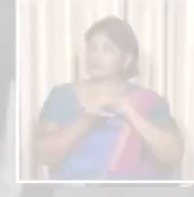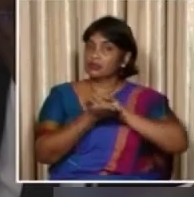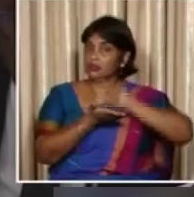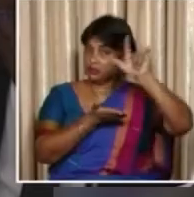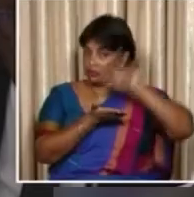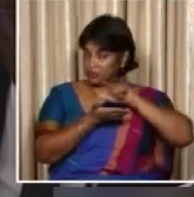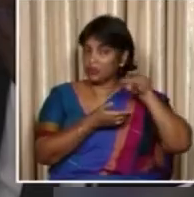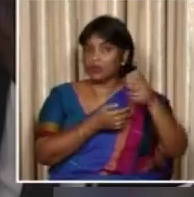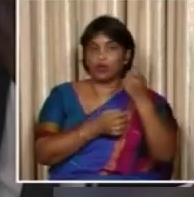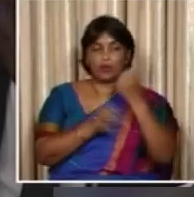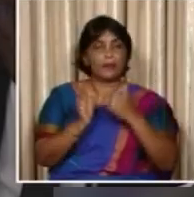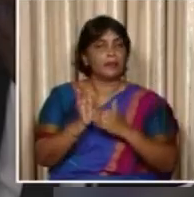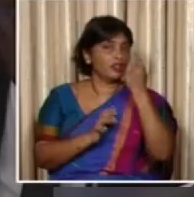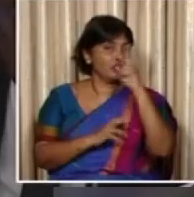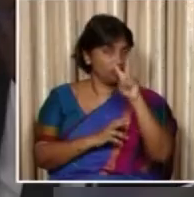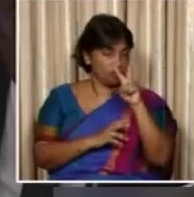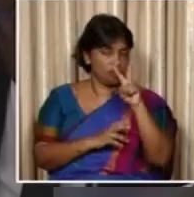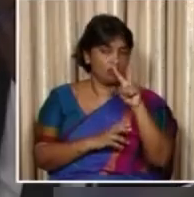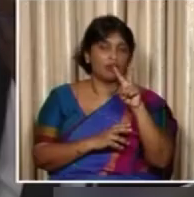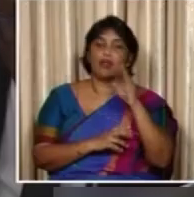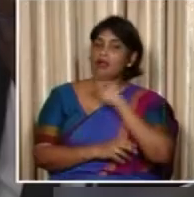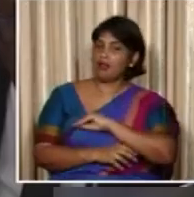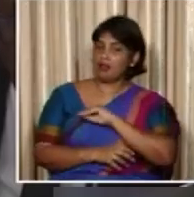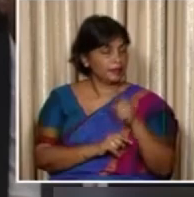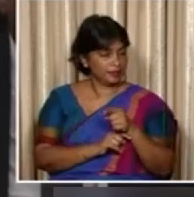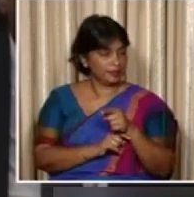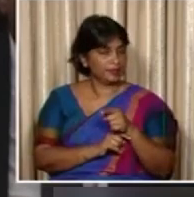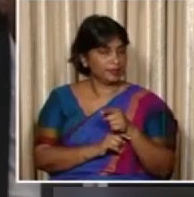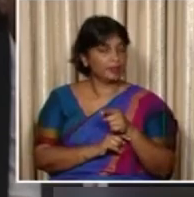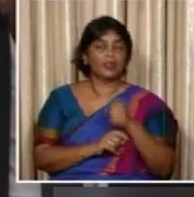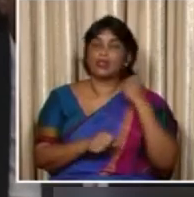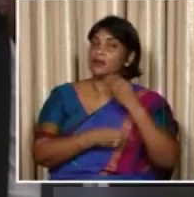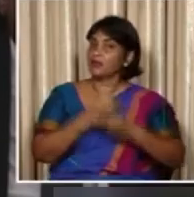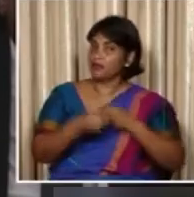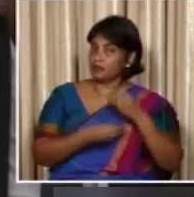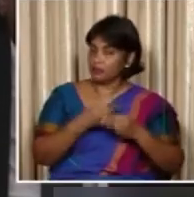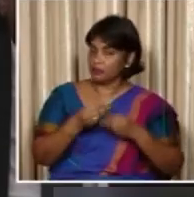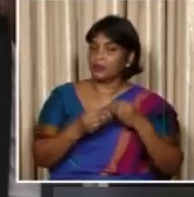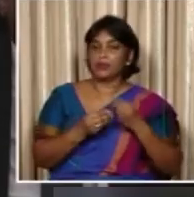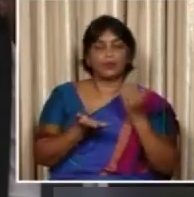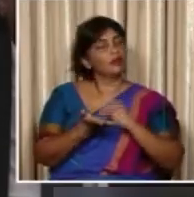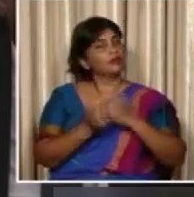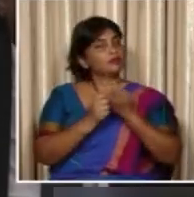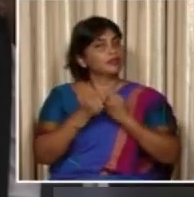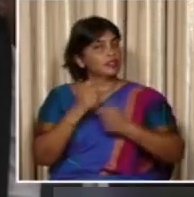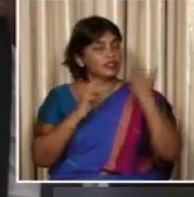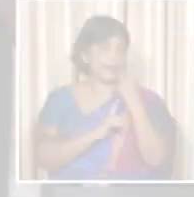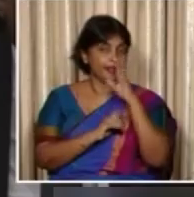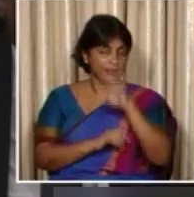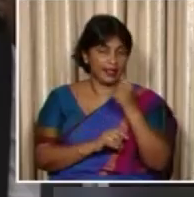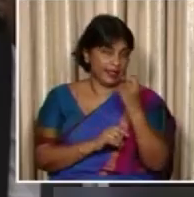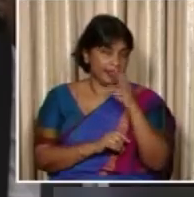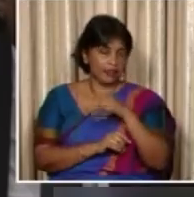සේවය රුපියල් බිලියන 12ක ලාභයක් උපයා ඇත. රාජ්‍ය ව්‍යාපාර ප්‍රතිව්‍යුහගත කිරීමේ ඒකකයේ